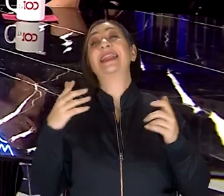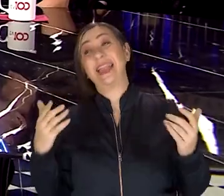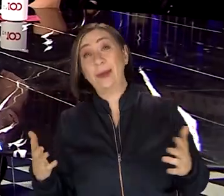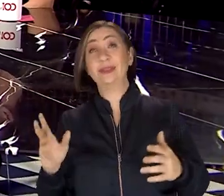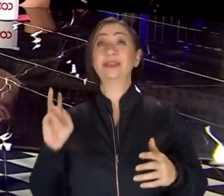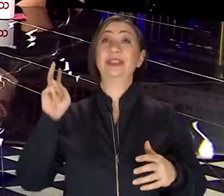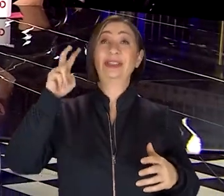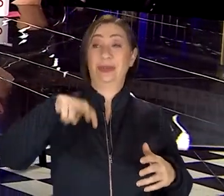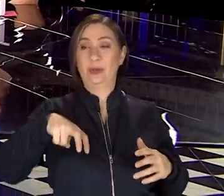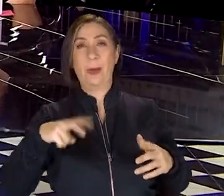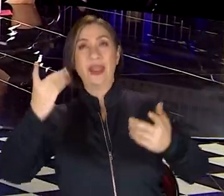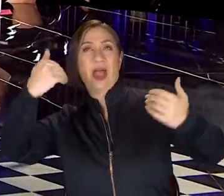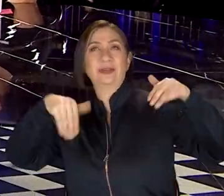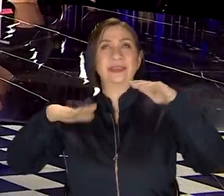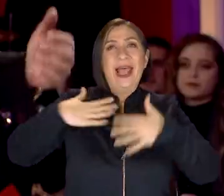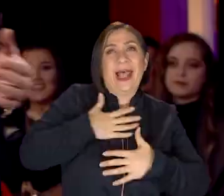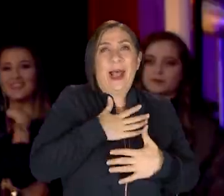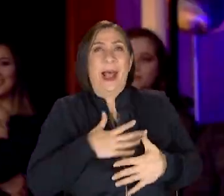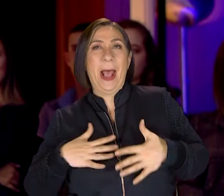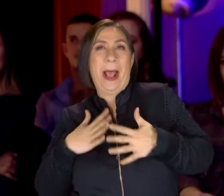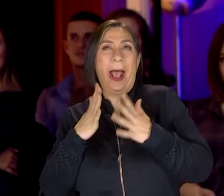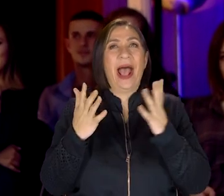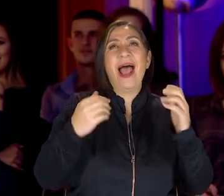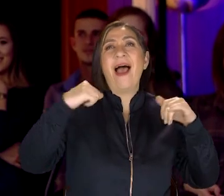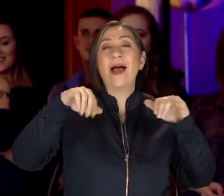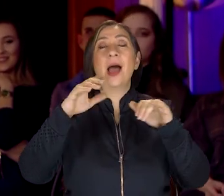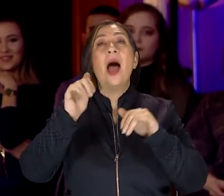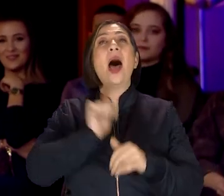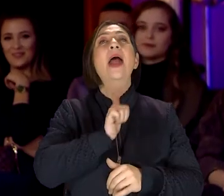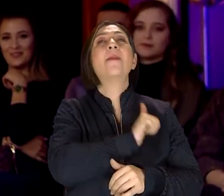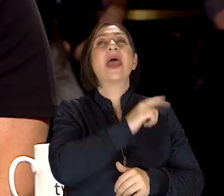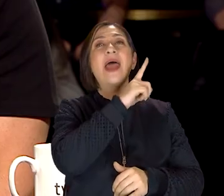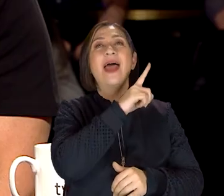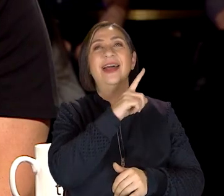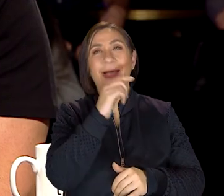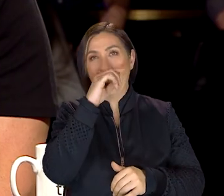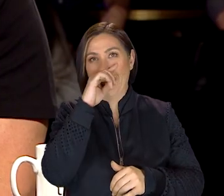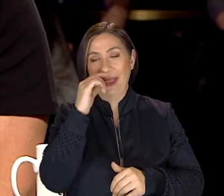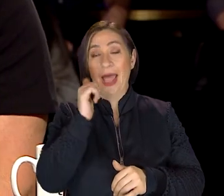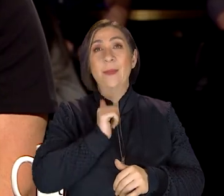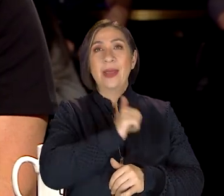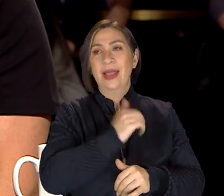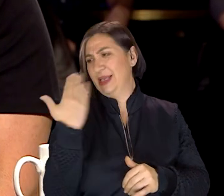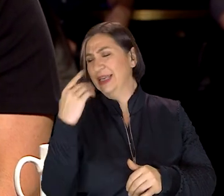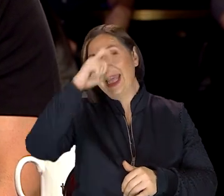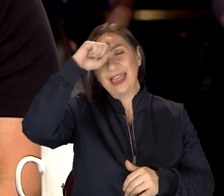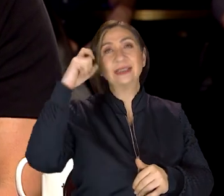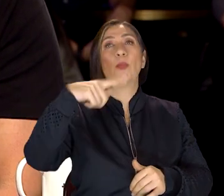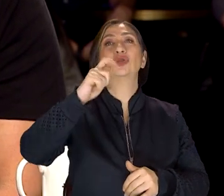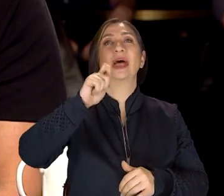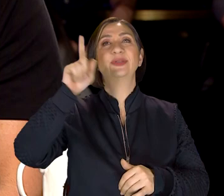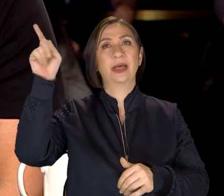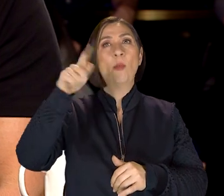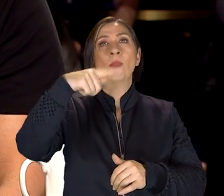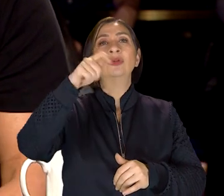çıkıyorsun şöyle değil mi? Bir danslar falan değil mi? Evet, mesela Harbiye'de en son bu geçtiğimiz yaz. Mesela şimdi Bostancı'ya çıkacağız, tamam mı? Mesela sen